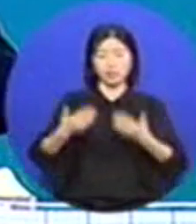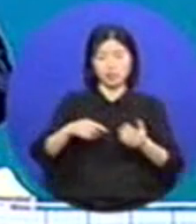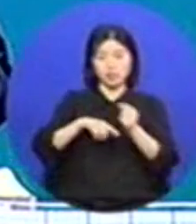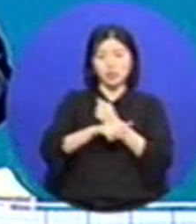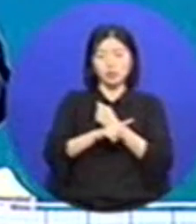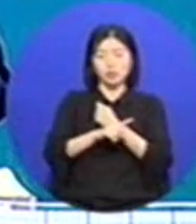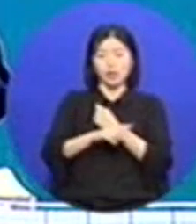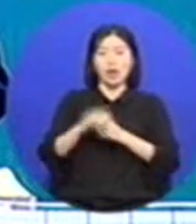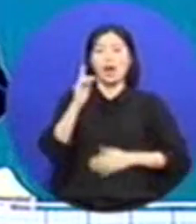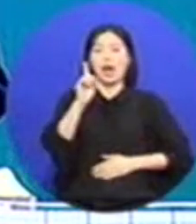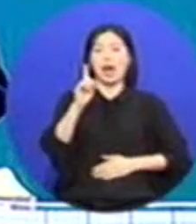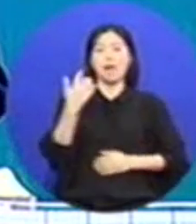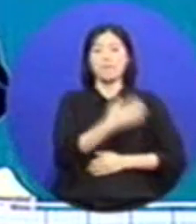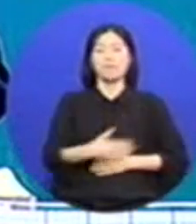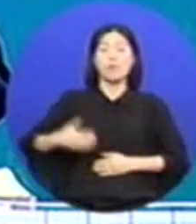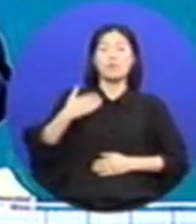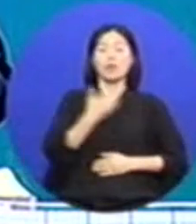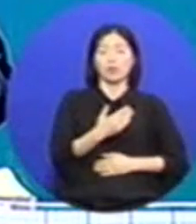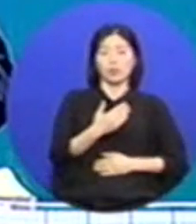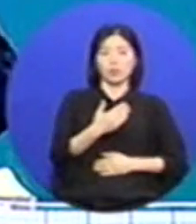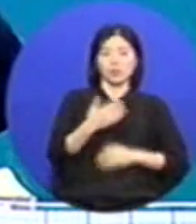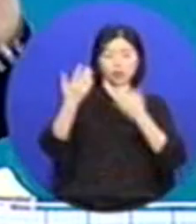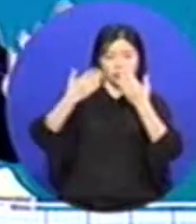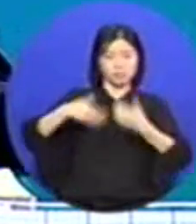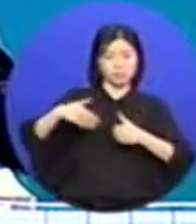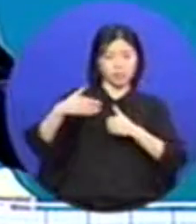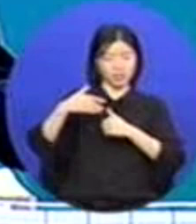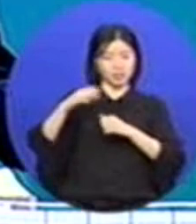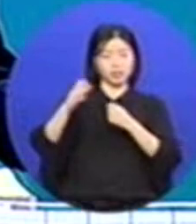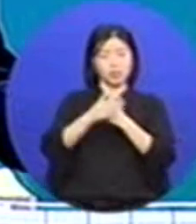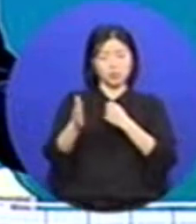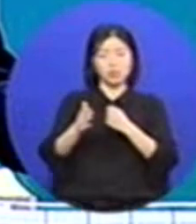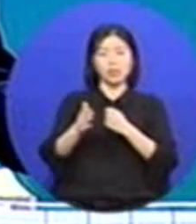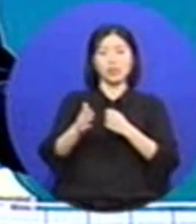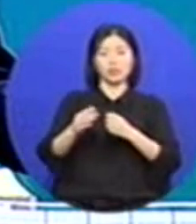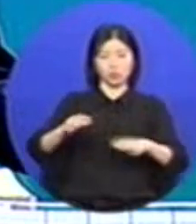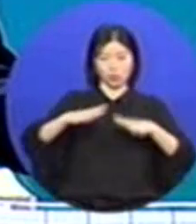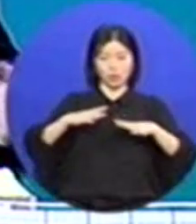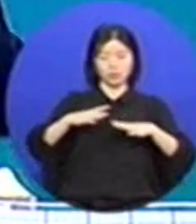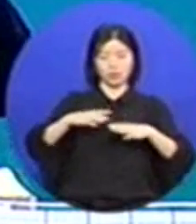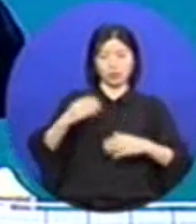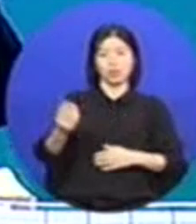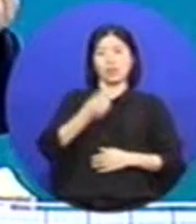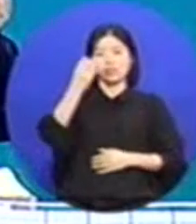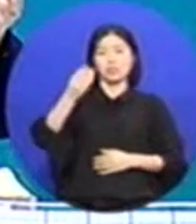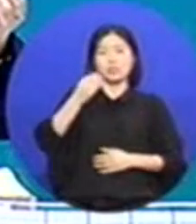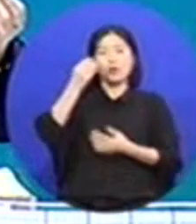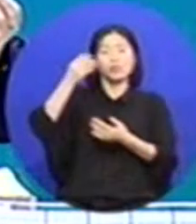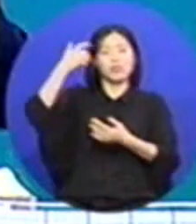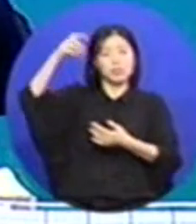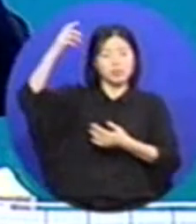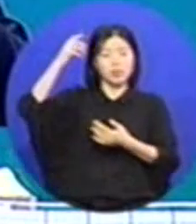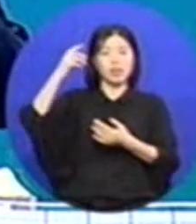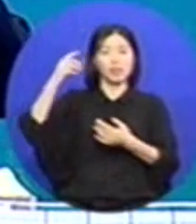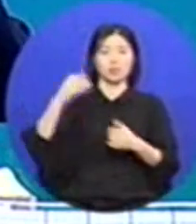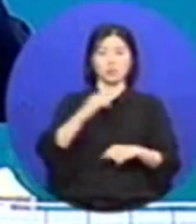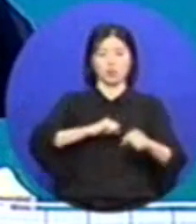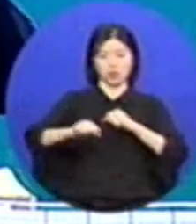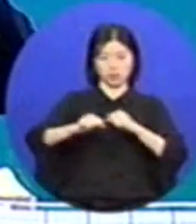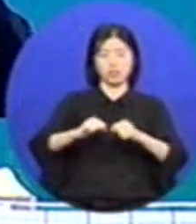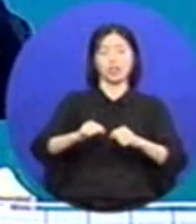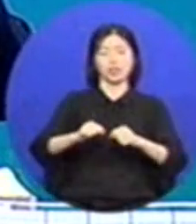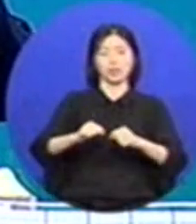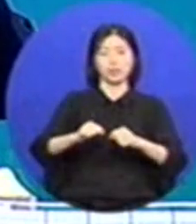그렇게 믿어지는 일이 놀랍지 않아요 성령님의 역사 줘 그와 꼭 같다는 거예요 예수님 안에 있는